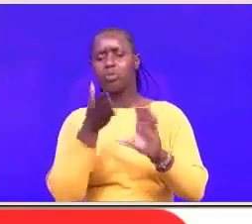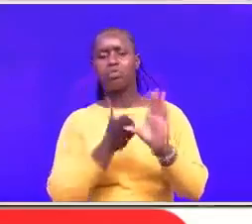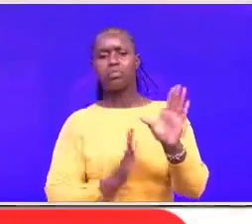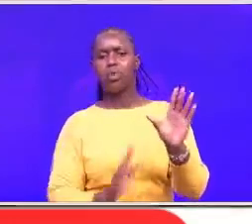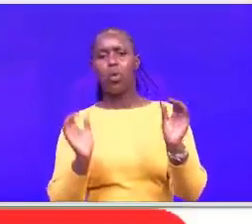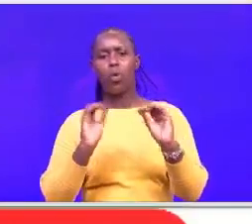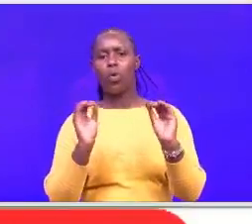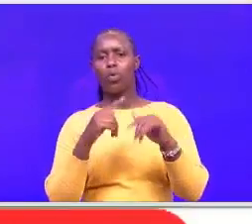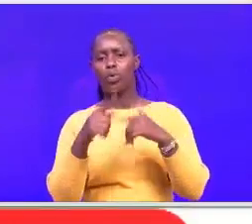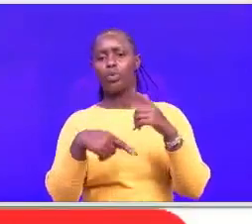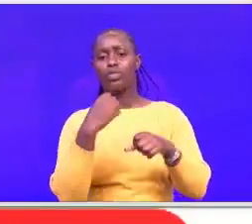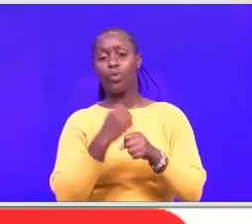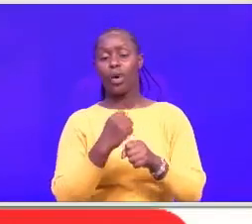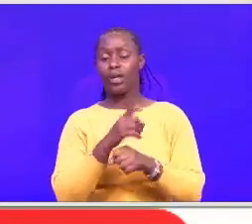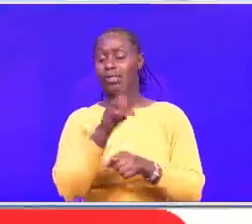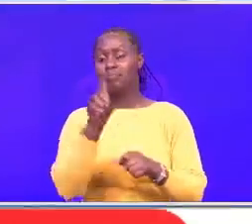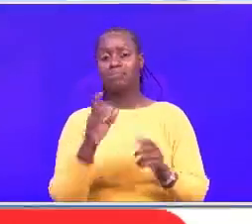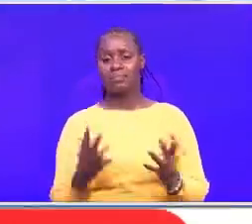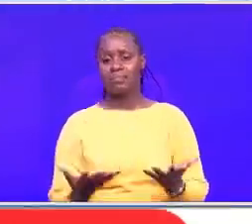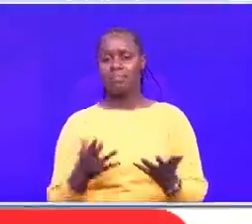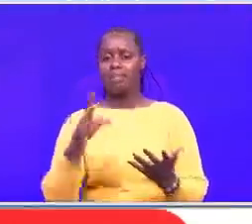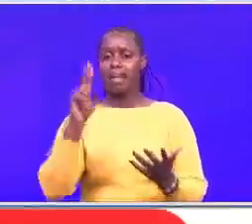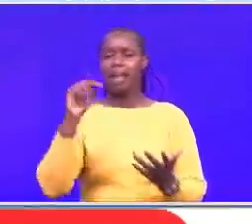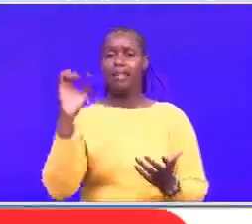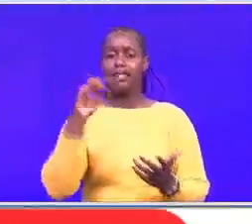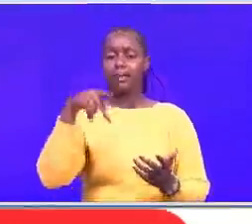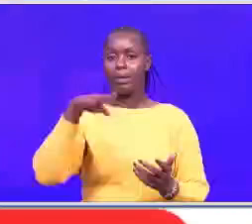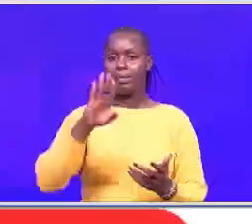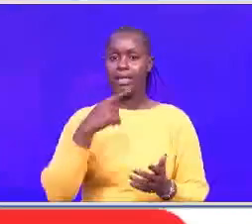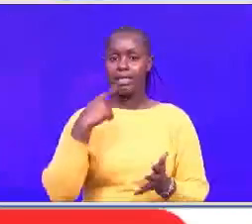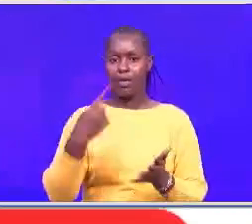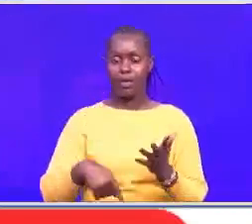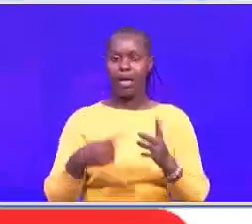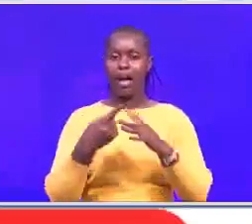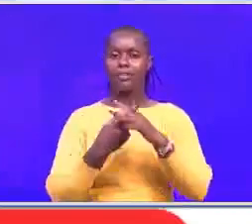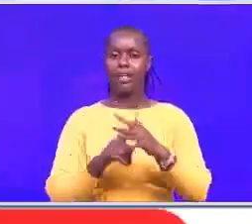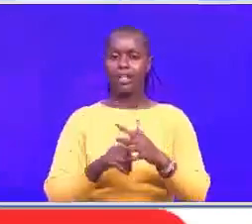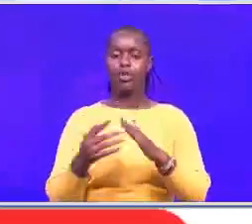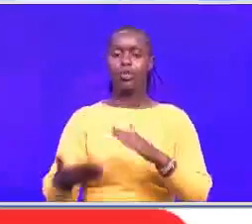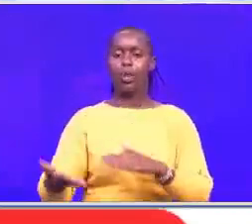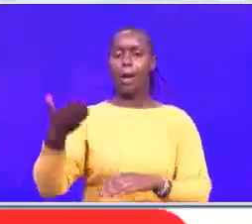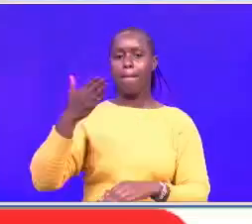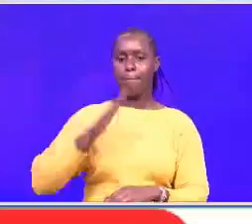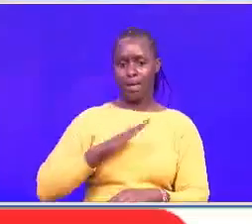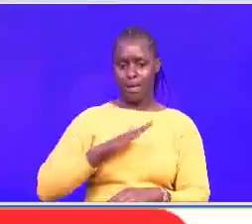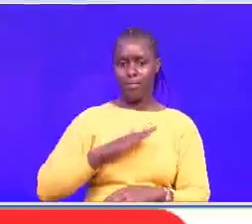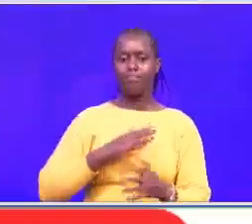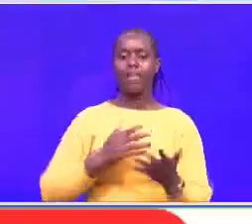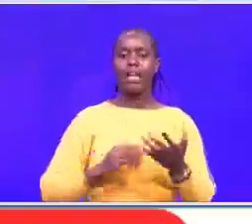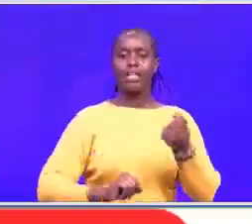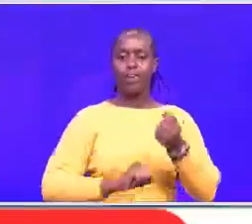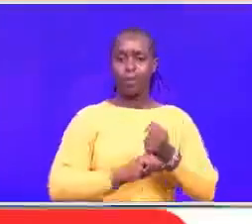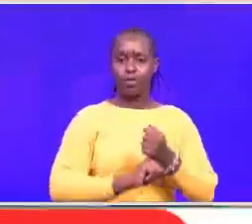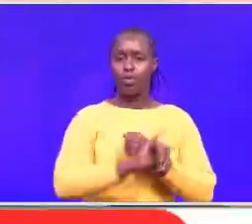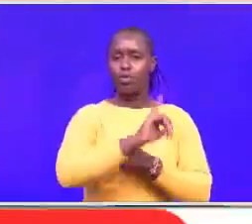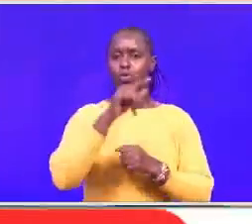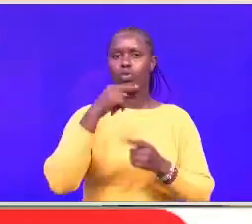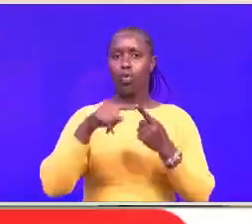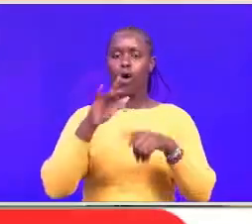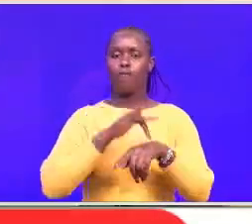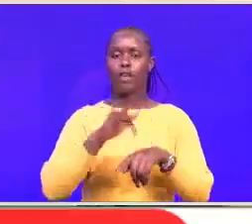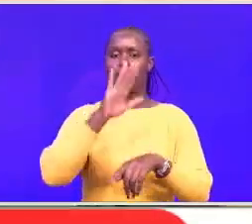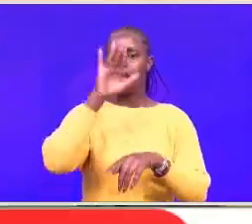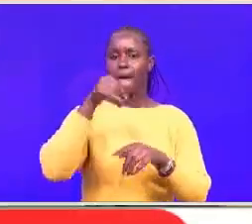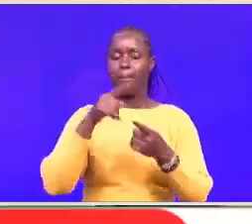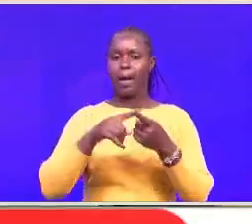serikali? NCPB imesema kuwa imeanza mikakati ya kurejeshea gharama wakulima ambao wameathiriwa na mbolea gushi. He must